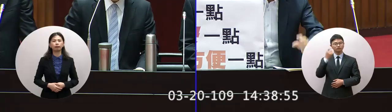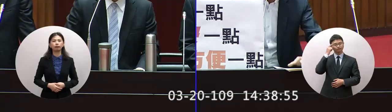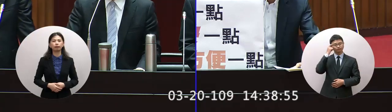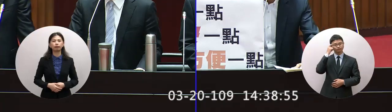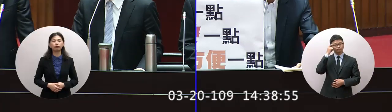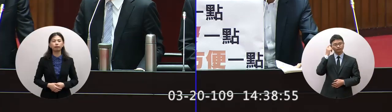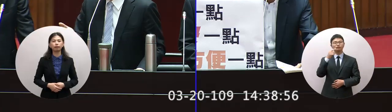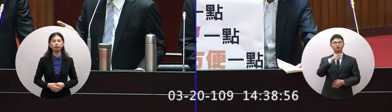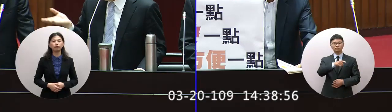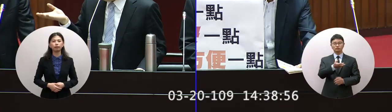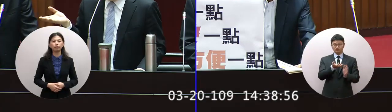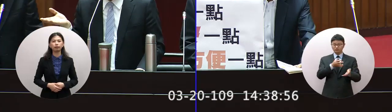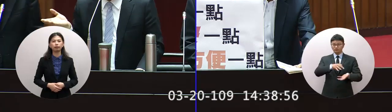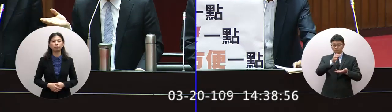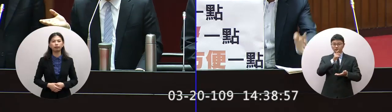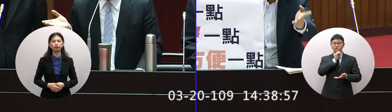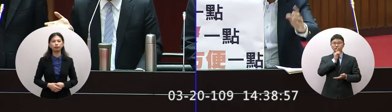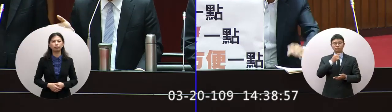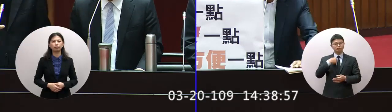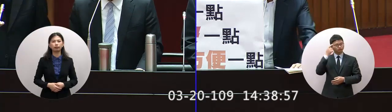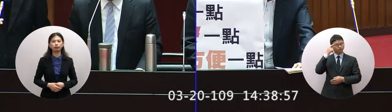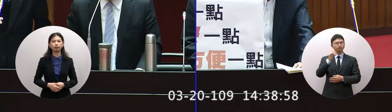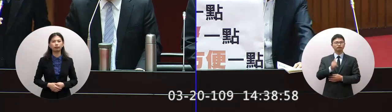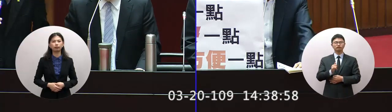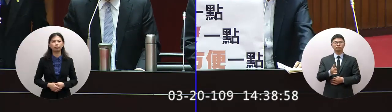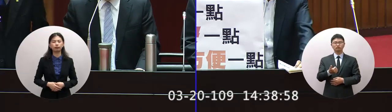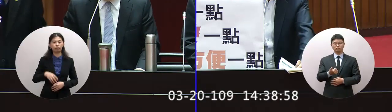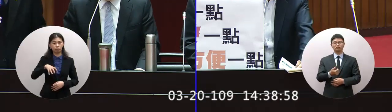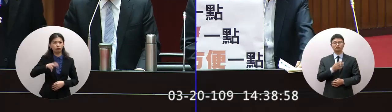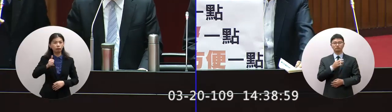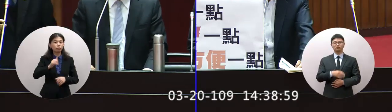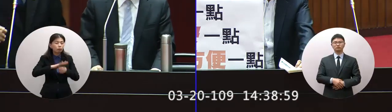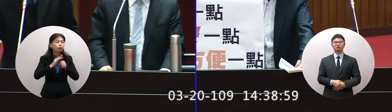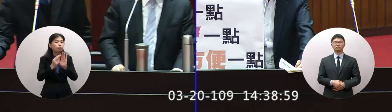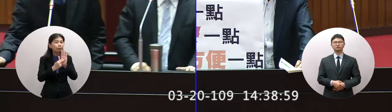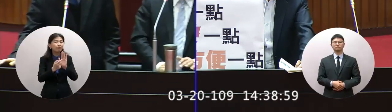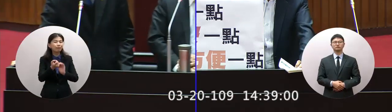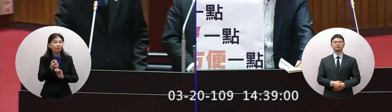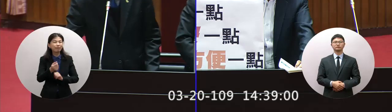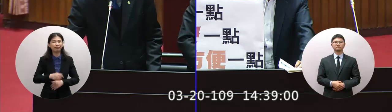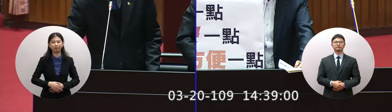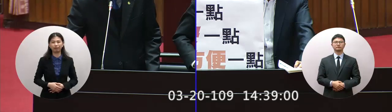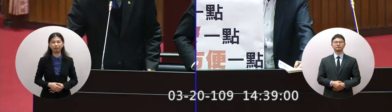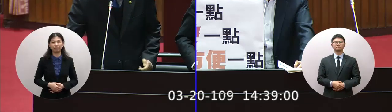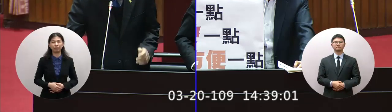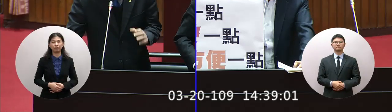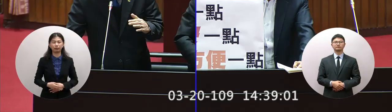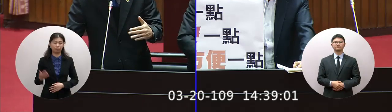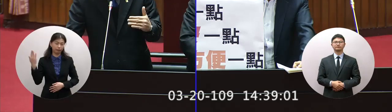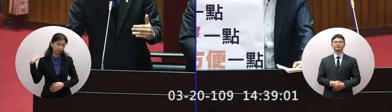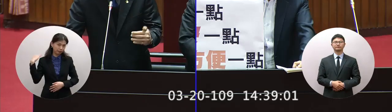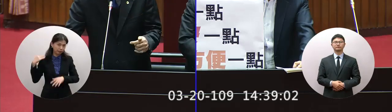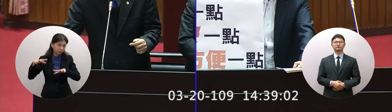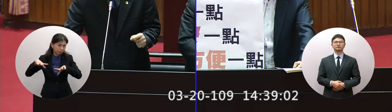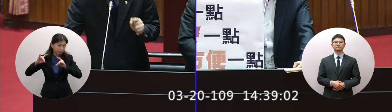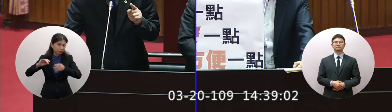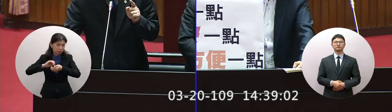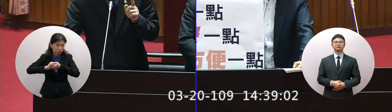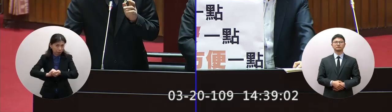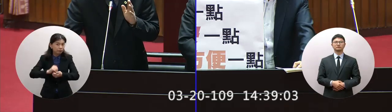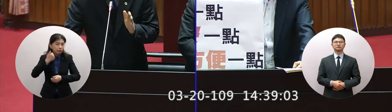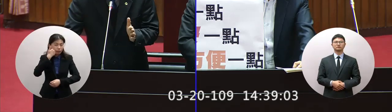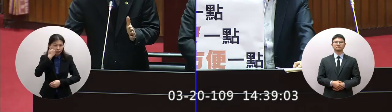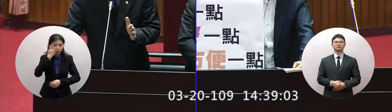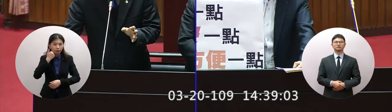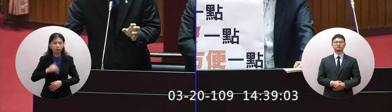当然利益良善呐，吼。 来，请 部长， 部长给你补充。 我再补充一下，因为当初决定这个支援任务